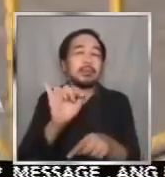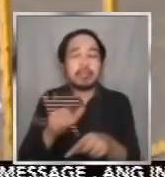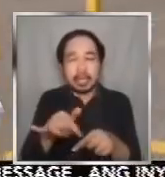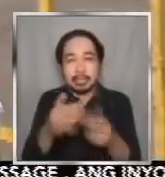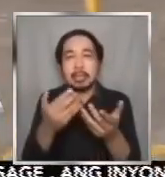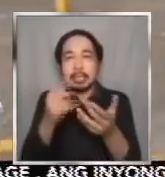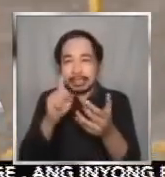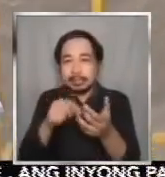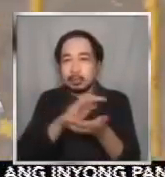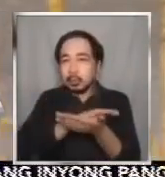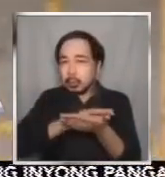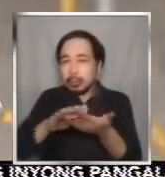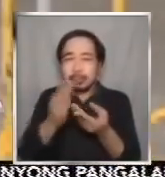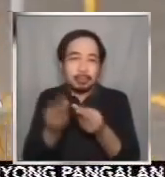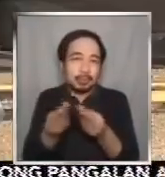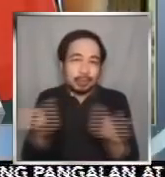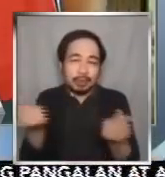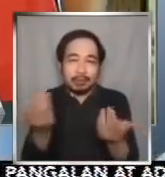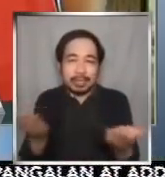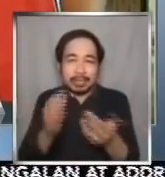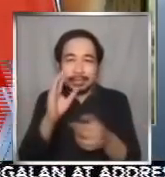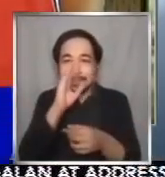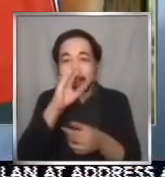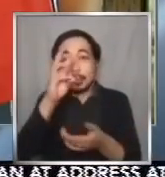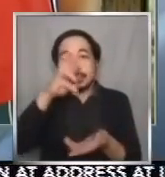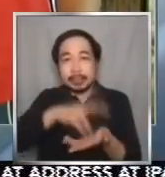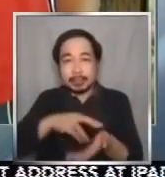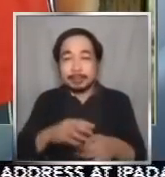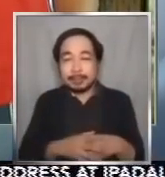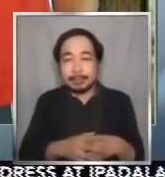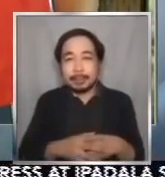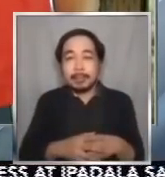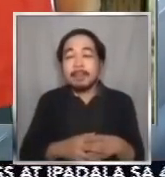plansyahin dito sa Cebu City, Mike. Abangan na lang natin kung ano ang mga